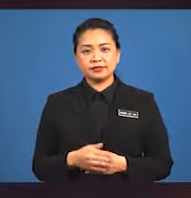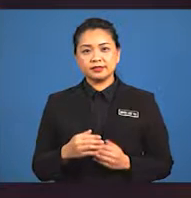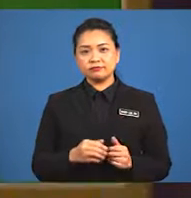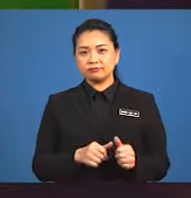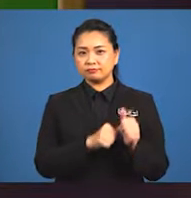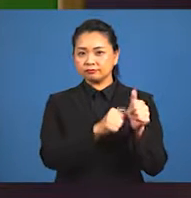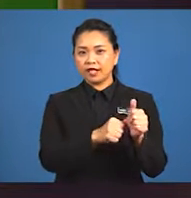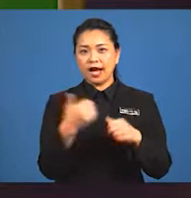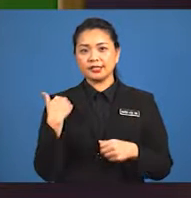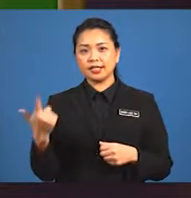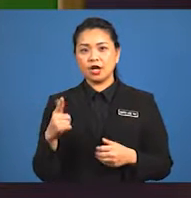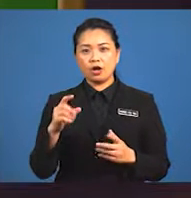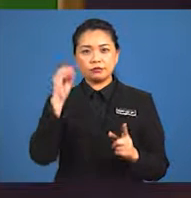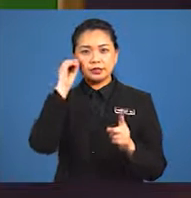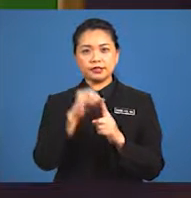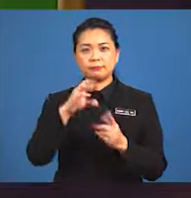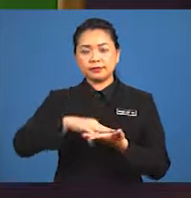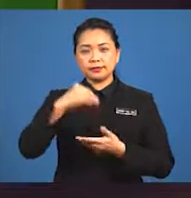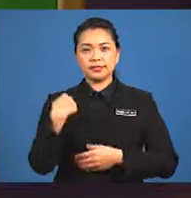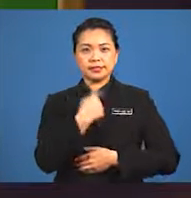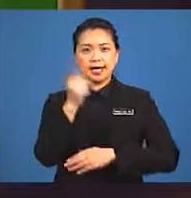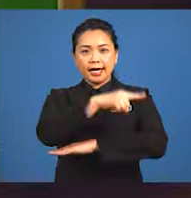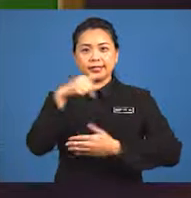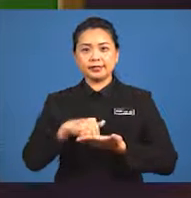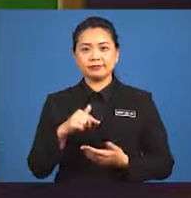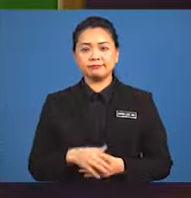Berikut adalah objektif pembelajaran kita pada hari ini.